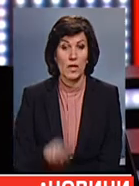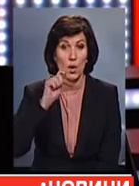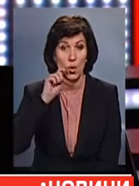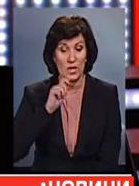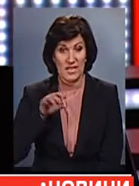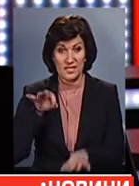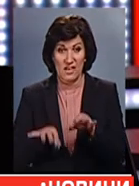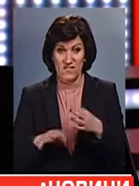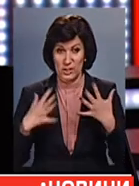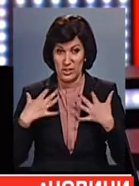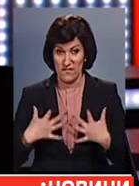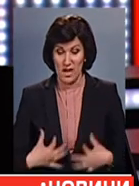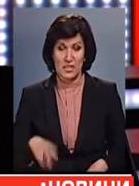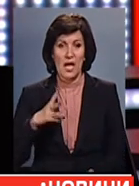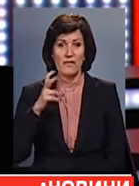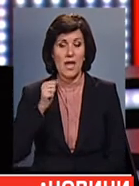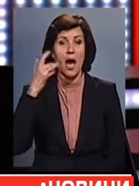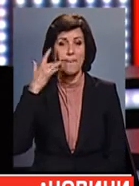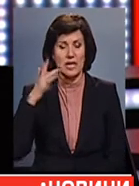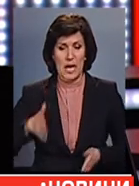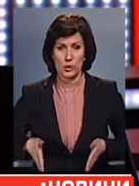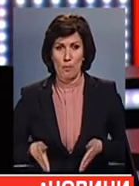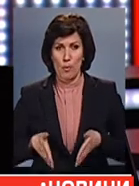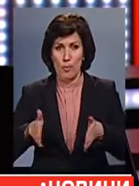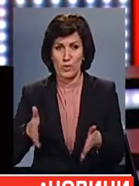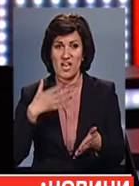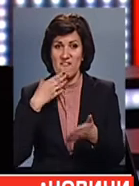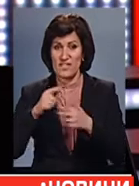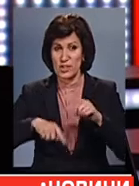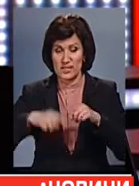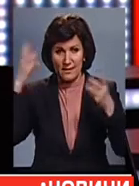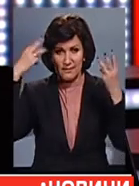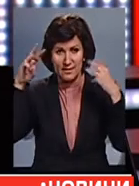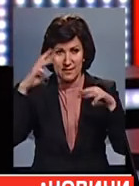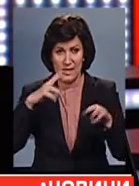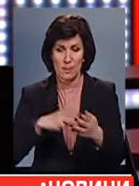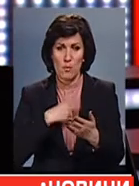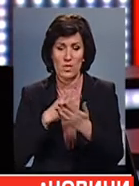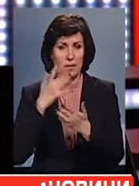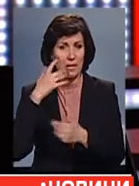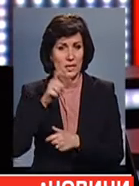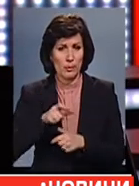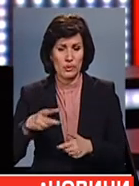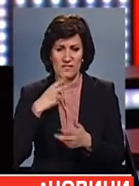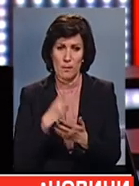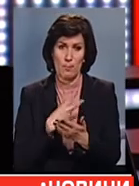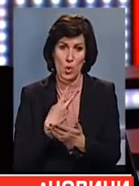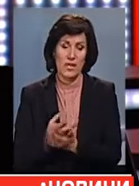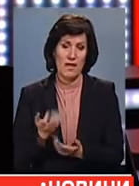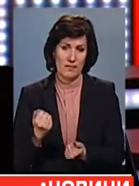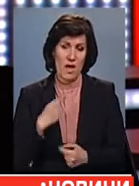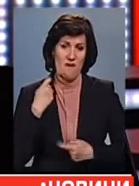Українська вишиванка на американському подіумі. Вітчизняні дизайнери представили американській публіці свій погляд на традиційне